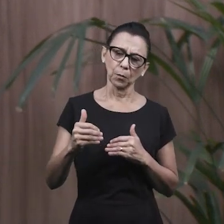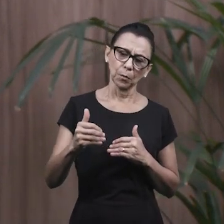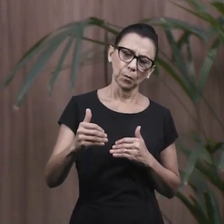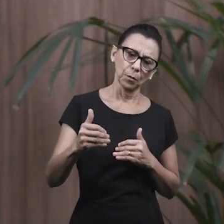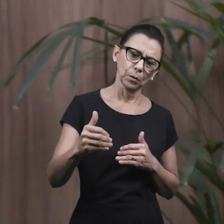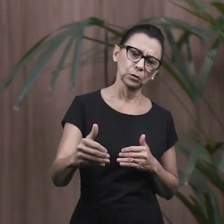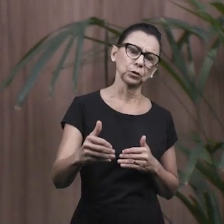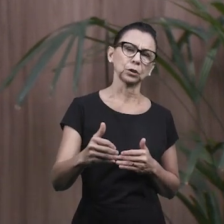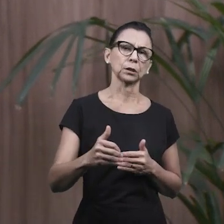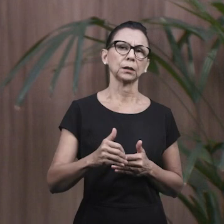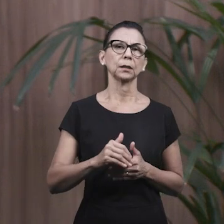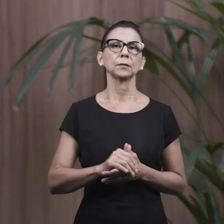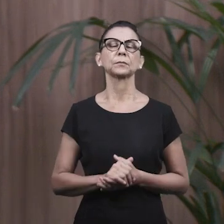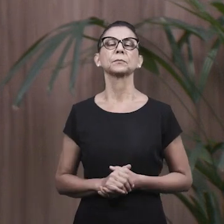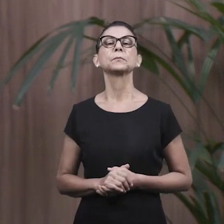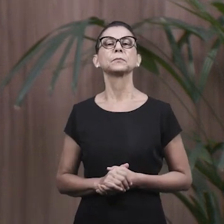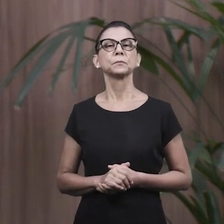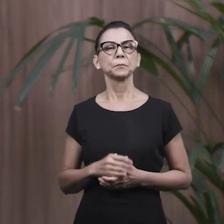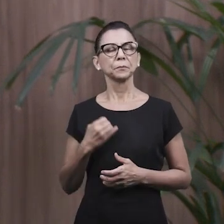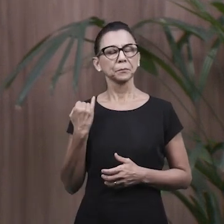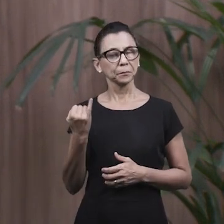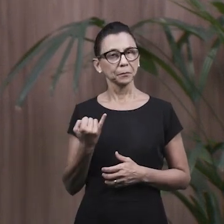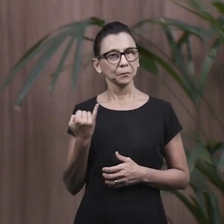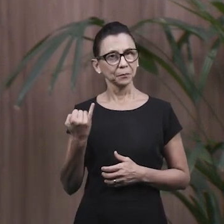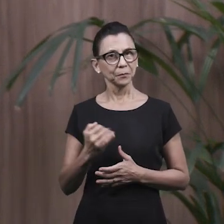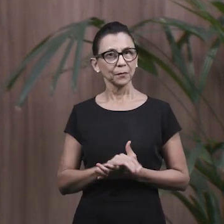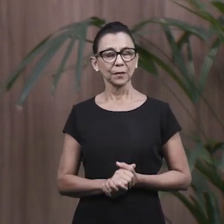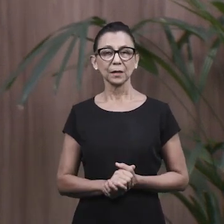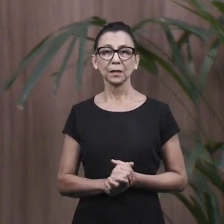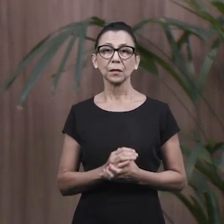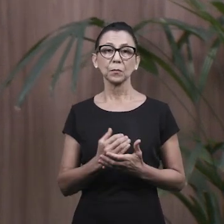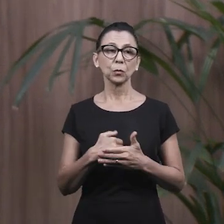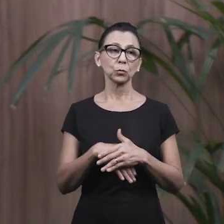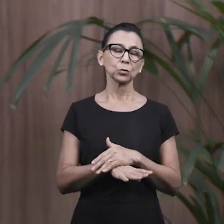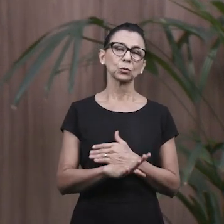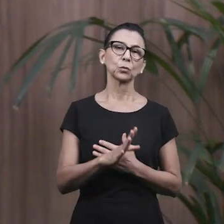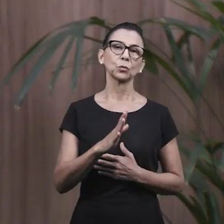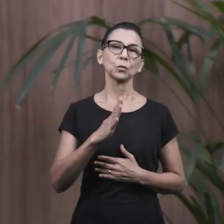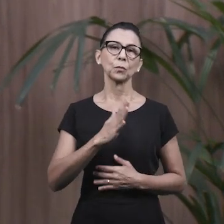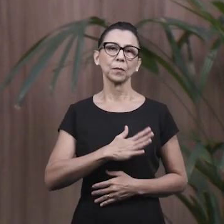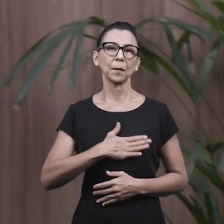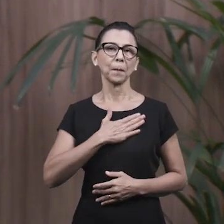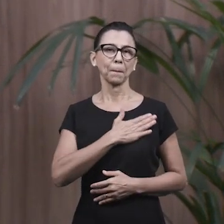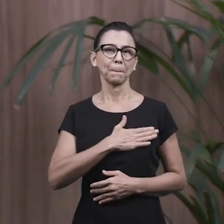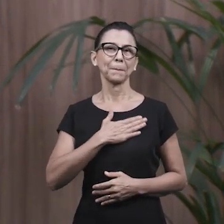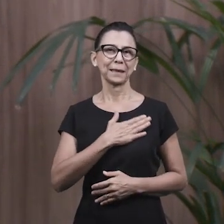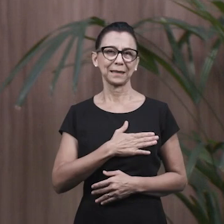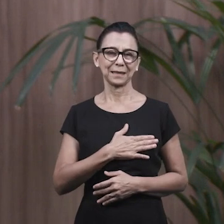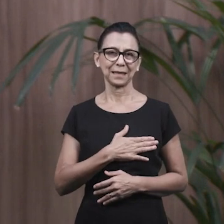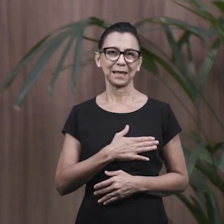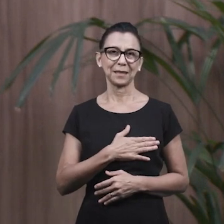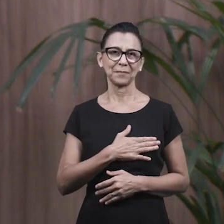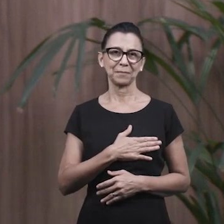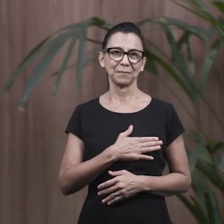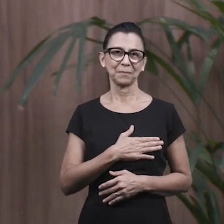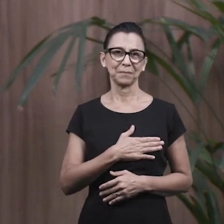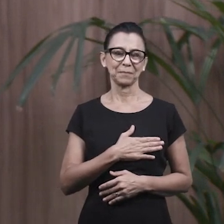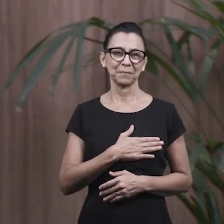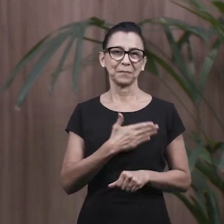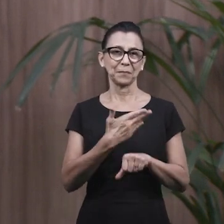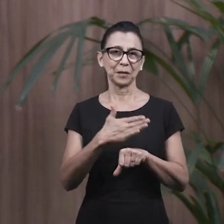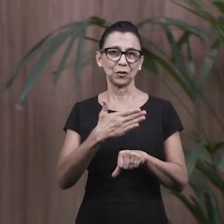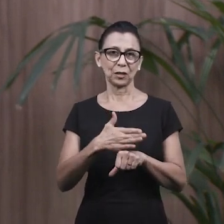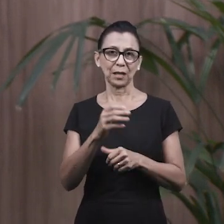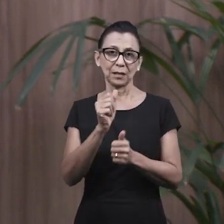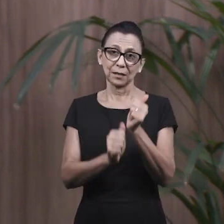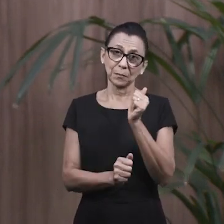se consolide dans la routine et devienne une habitude et de telle manière qu'on puisse avoir le plaisir à pratiquer du sport. Même